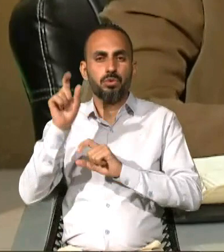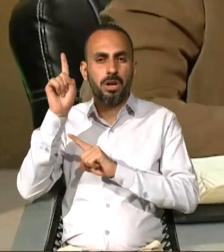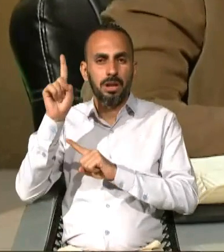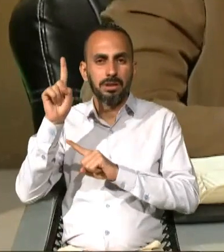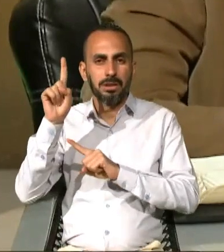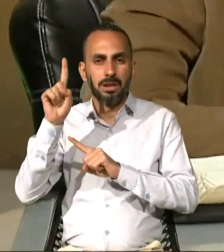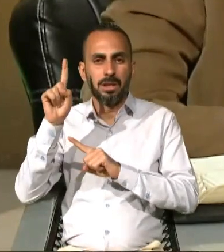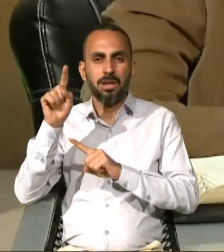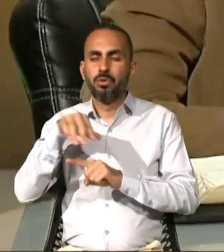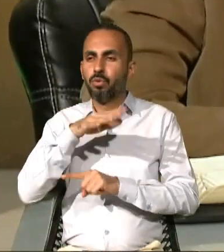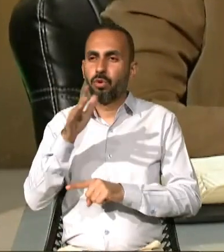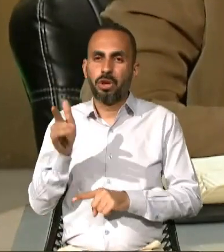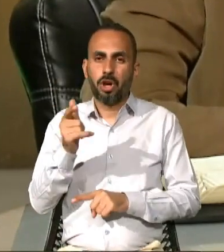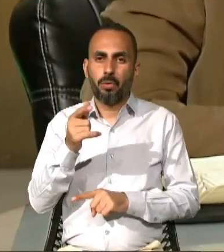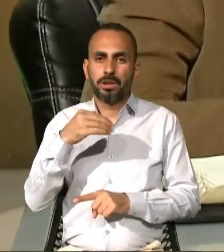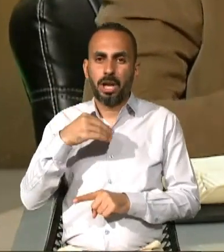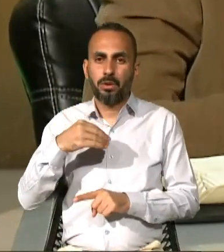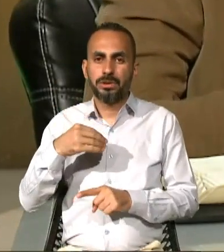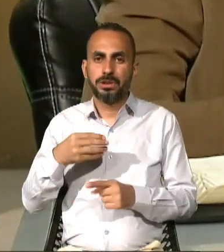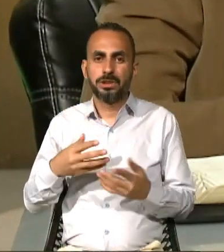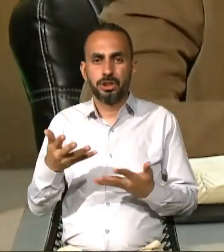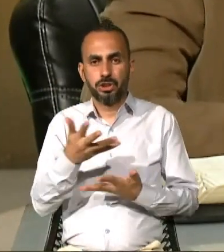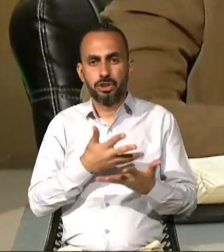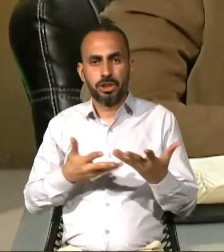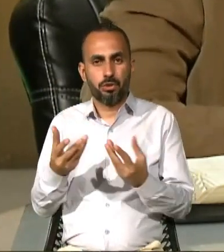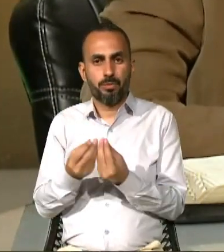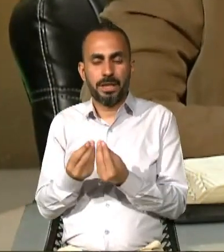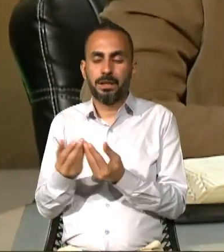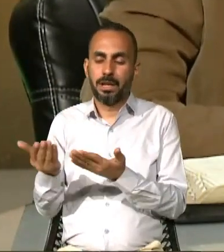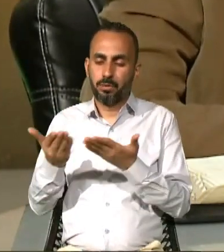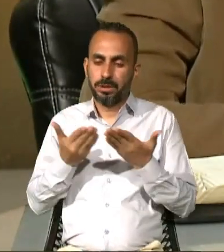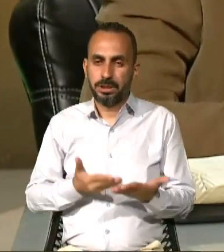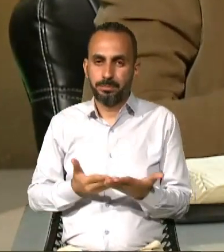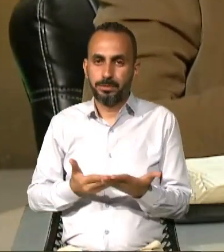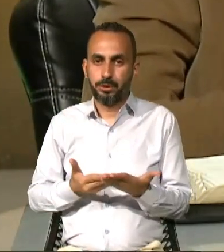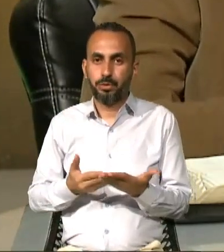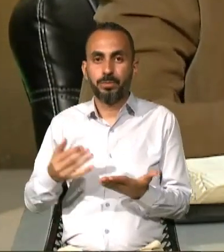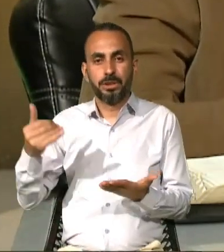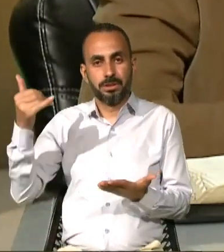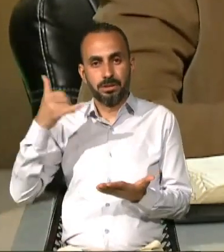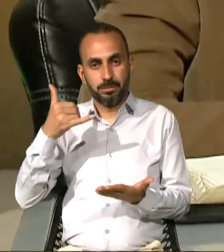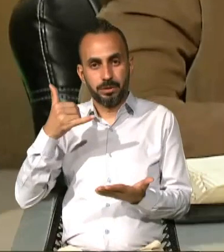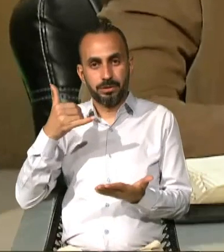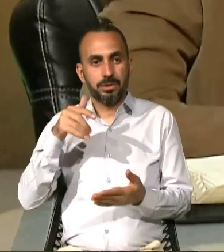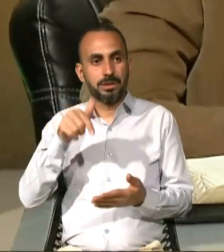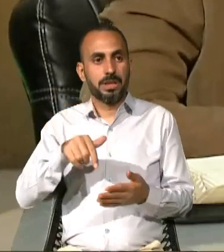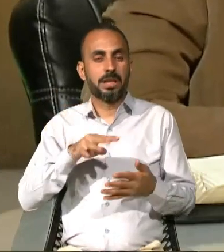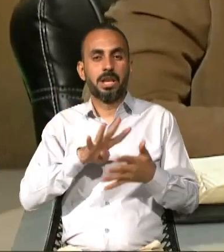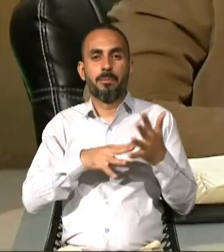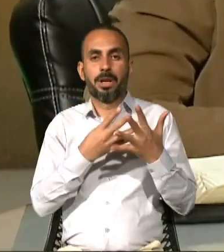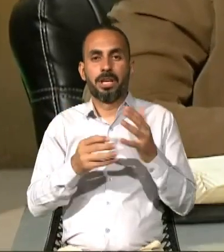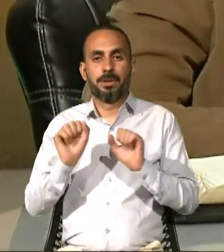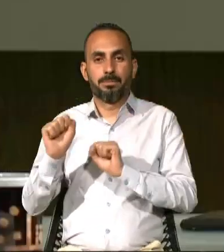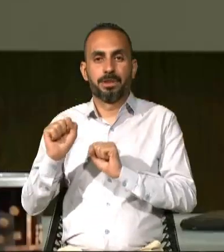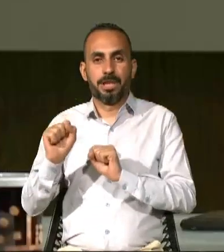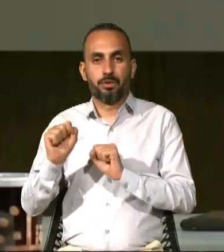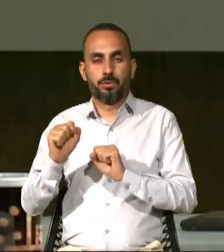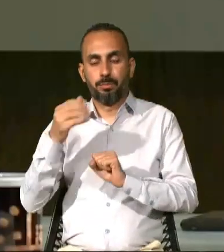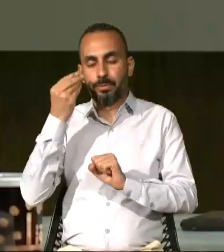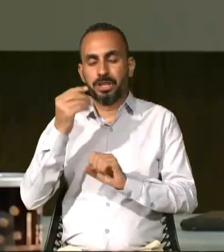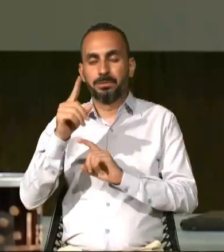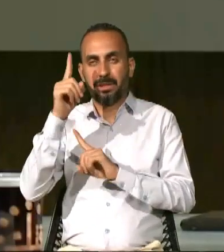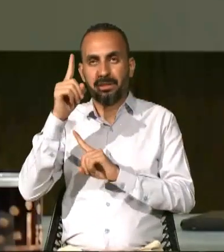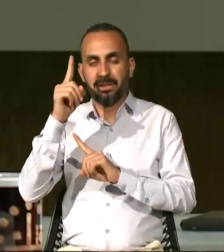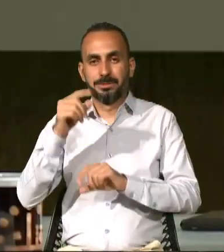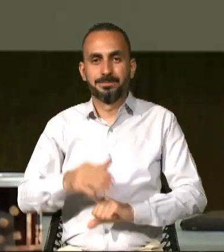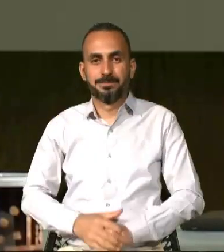النهارده، اهلا بيكم، احنا بنرحب بيكم، ويلكم، تكلمونا وتشاركونا، ده حلقتكم وده يومكم بنعمه الله. مجد للرب.